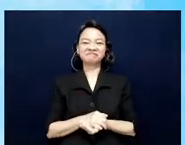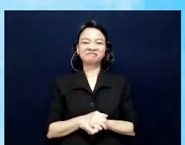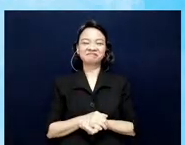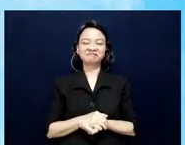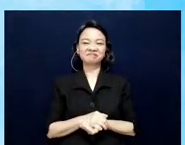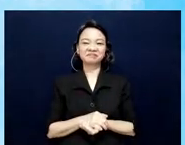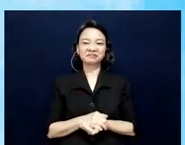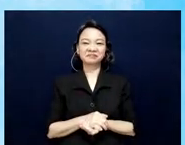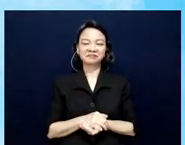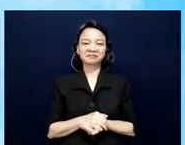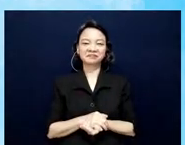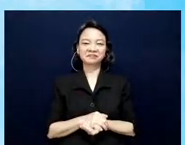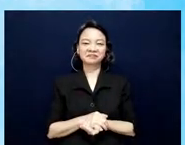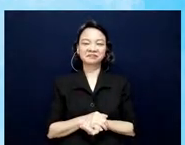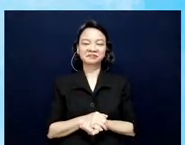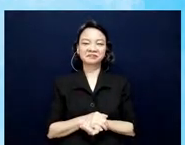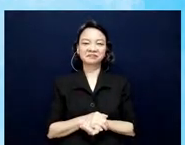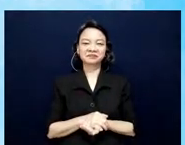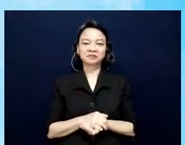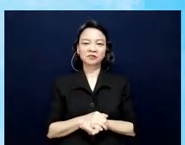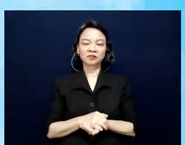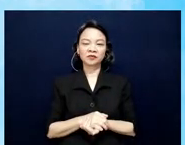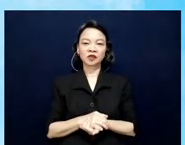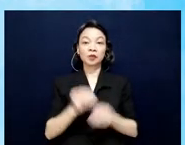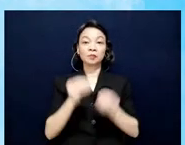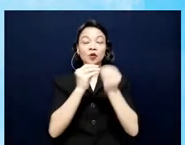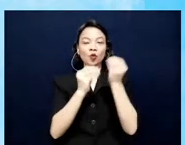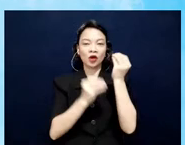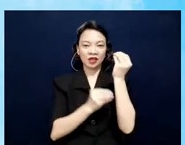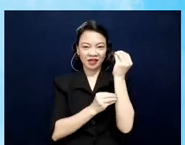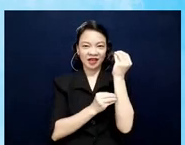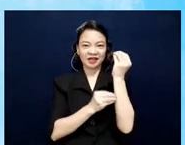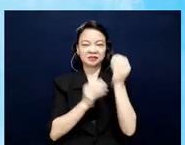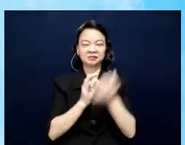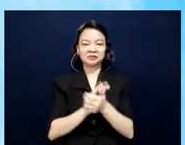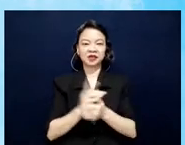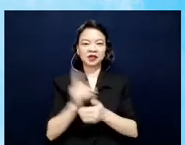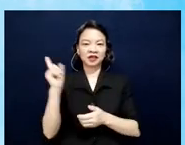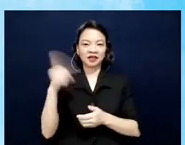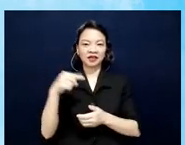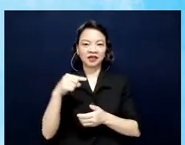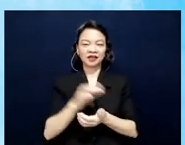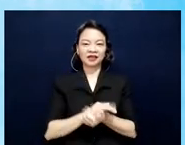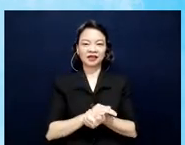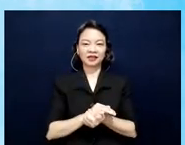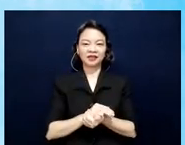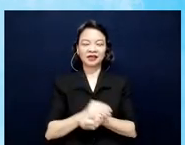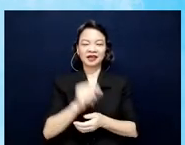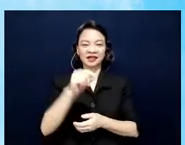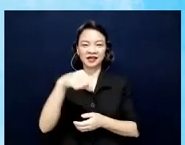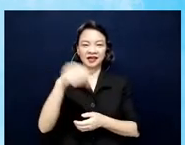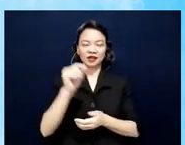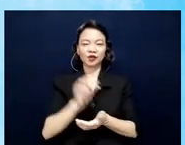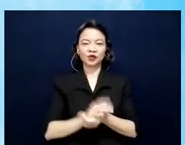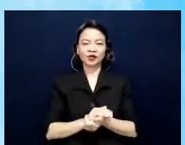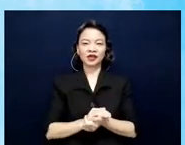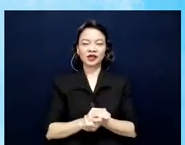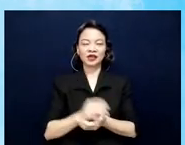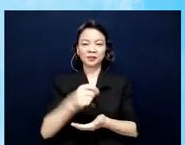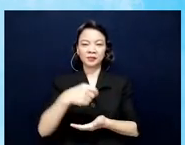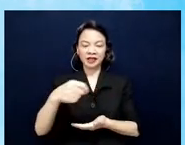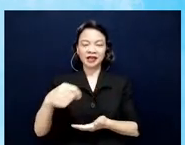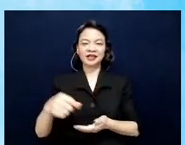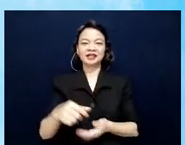Honorable Representative of MOH, Jakarta Provincial Office, and Director of YSN Plan International Indonesia, dear friends and